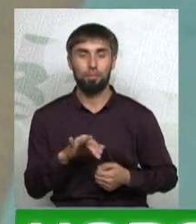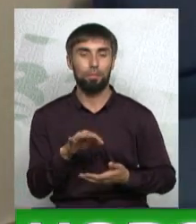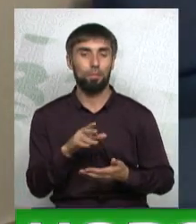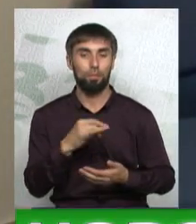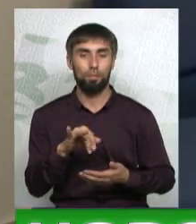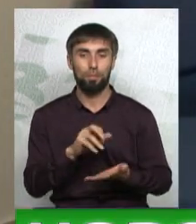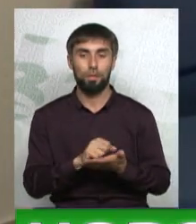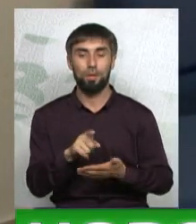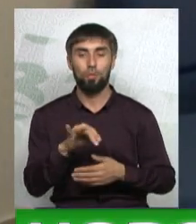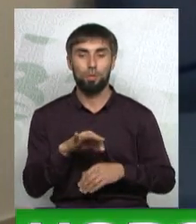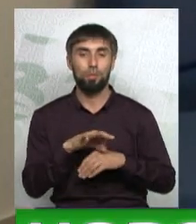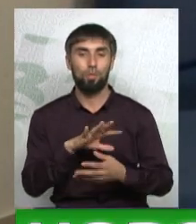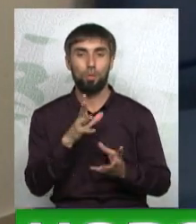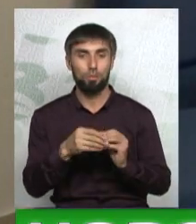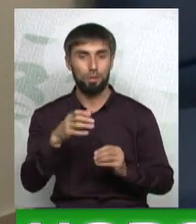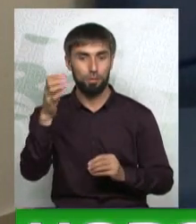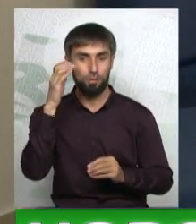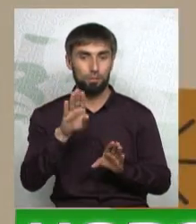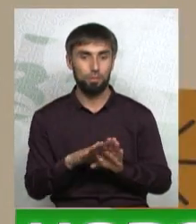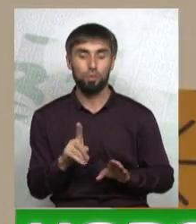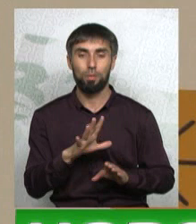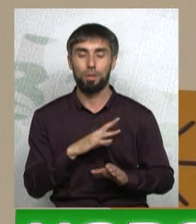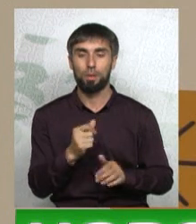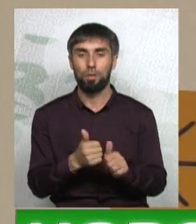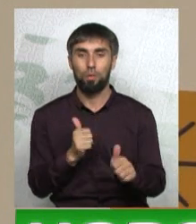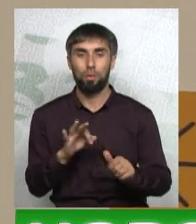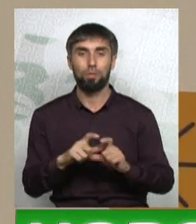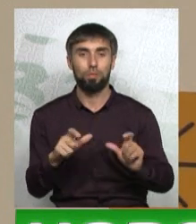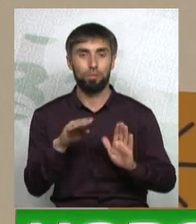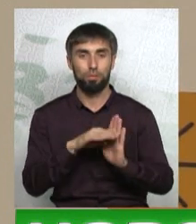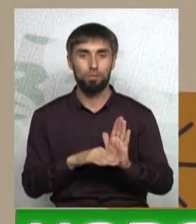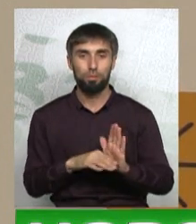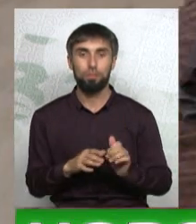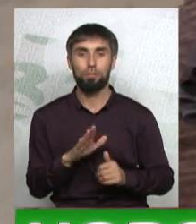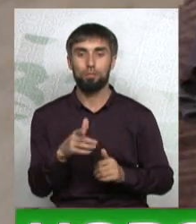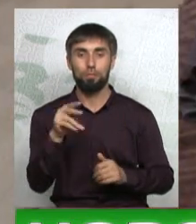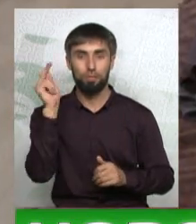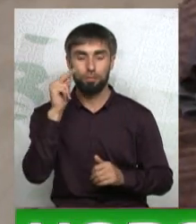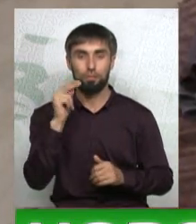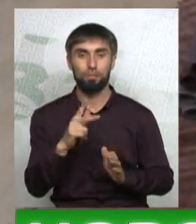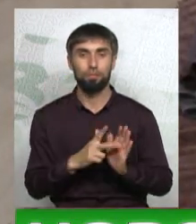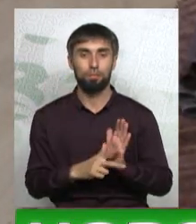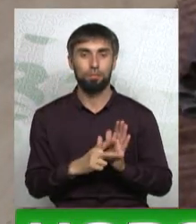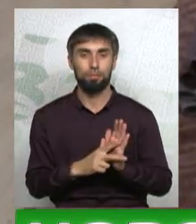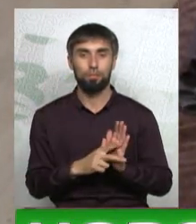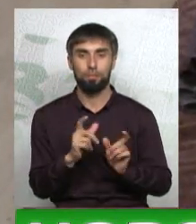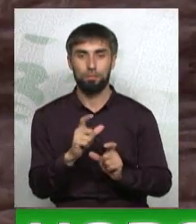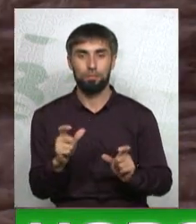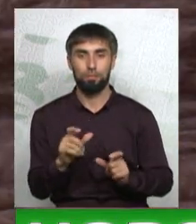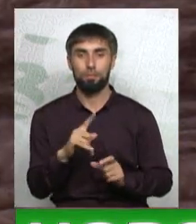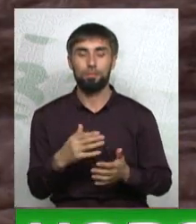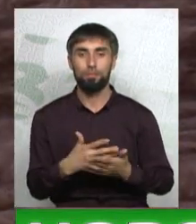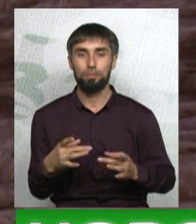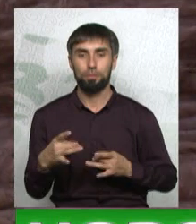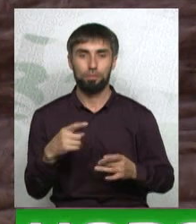занятий, ребята проходят и общеобразовательные, чтобы не отстать от школьной программы. В эту обучаются около 80 человек из